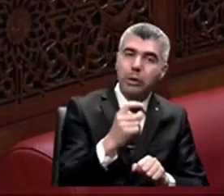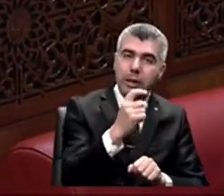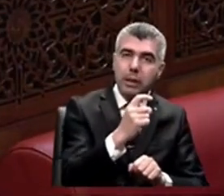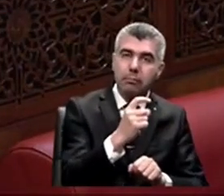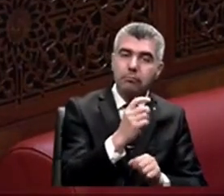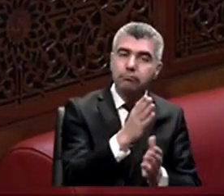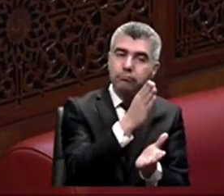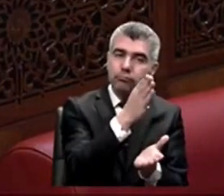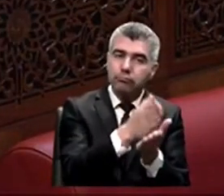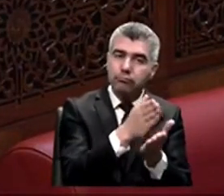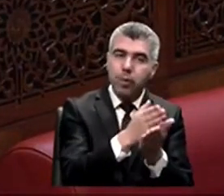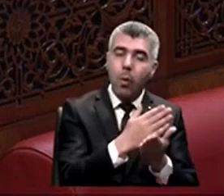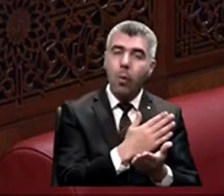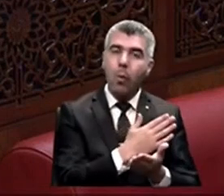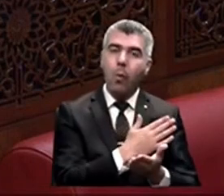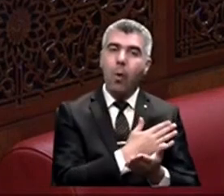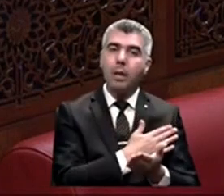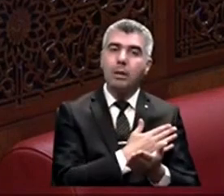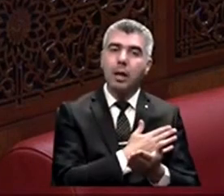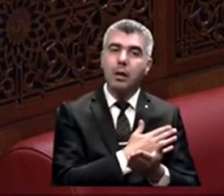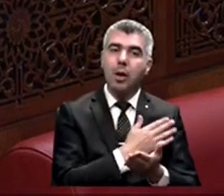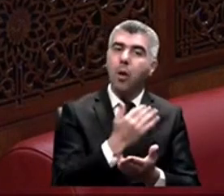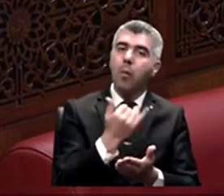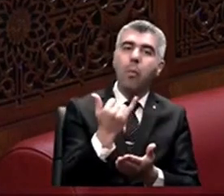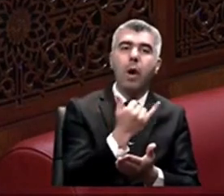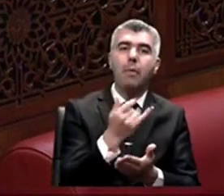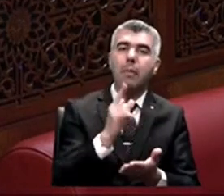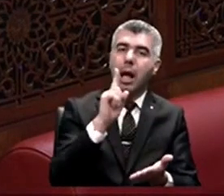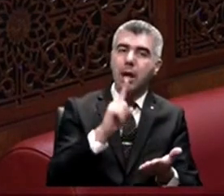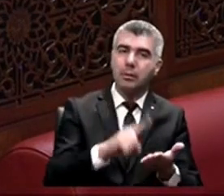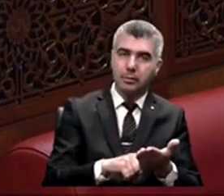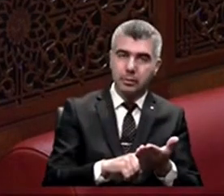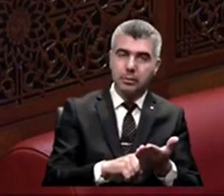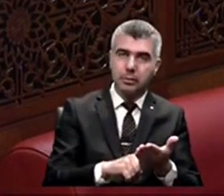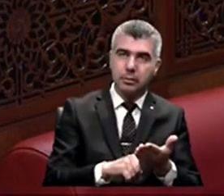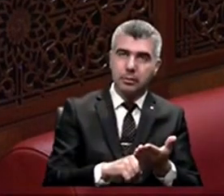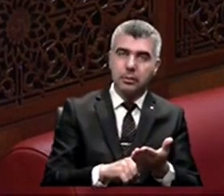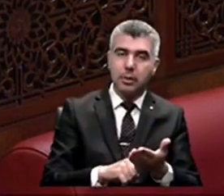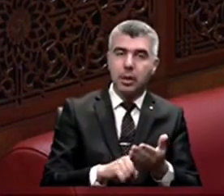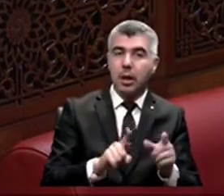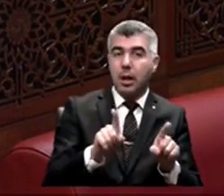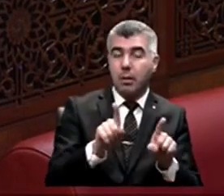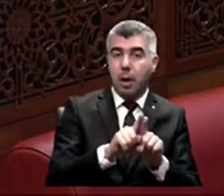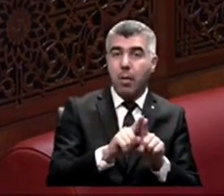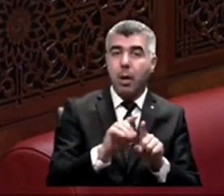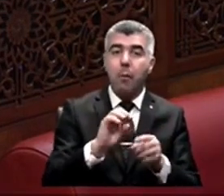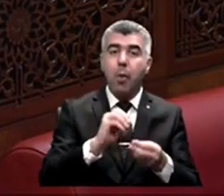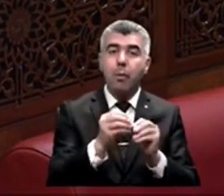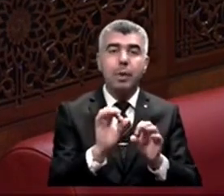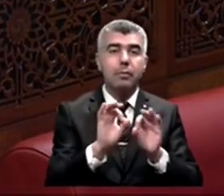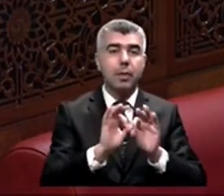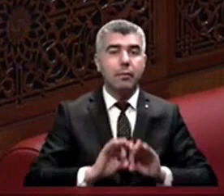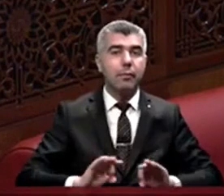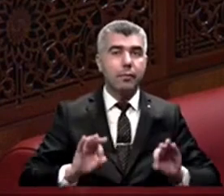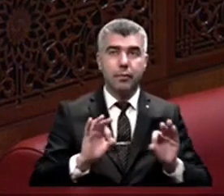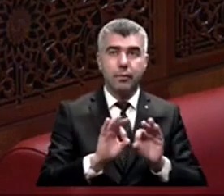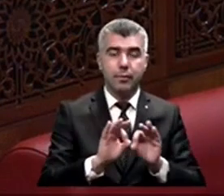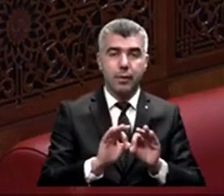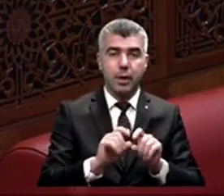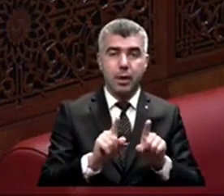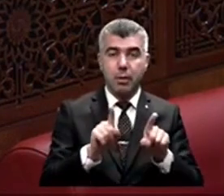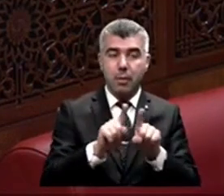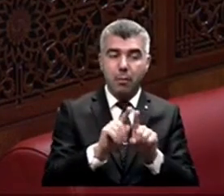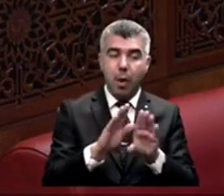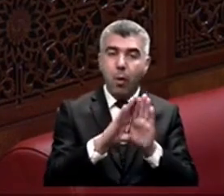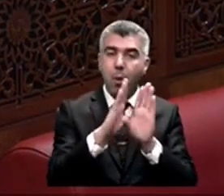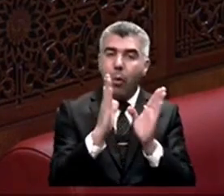تثبتهم بلادهم قبل كل شيء، إن إمكانياتنا محدودة، ولكن ماشي هذا هو المشكل. المشكل هو أن السياق